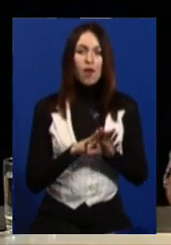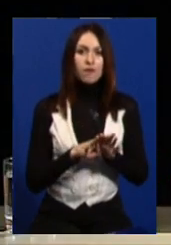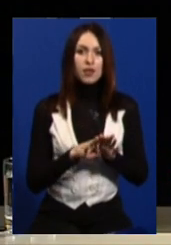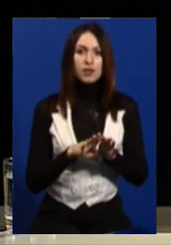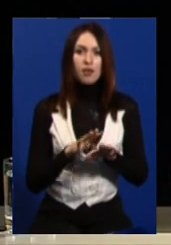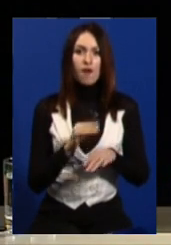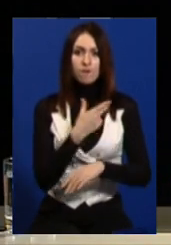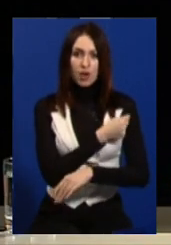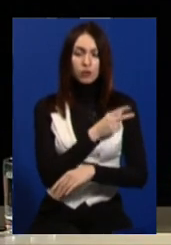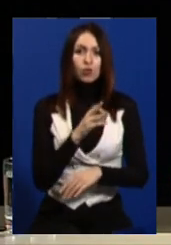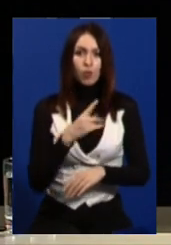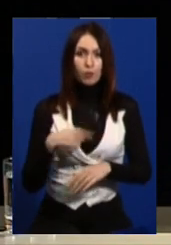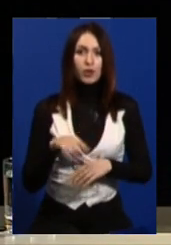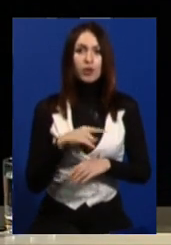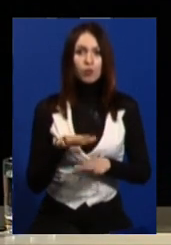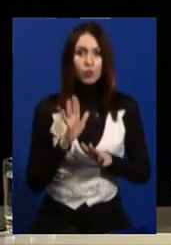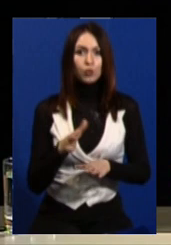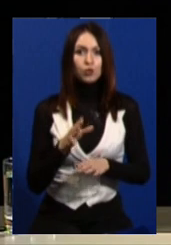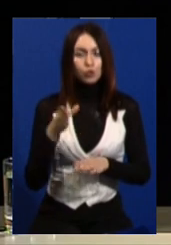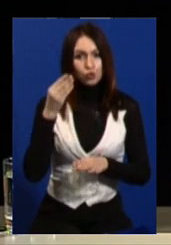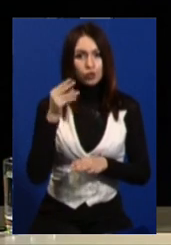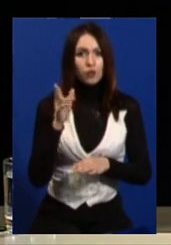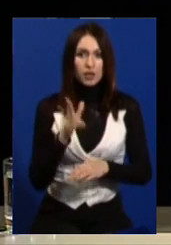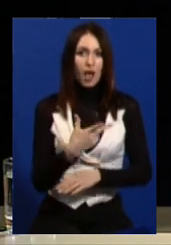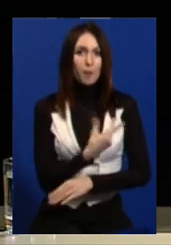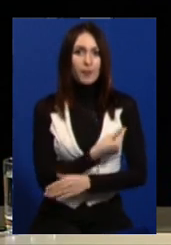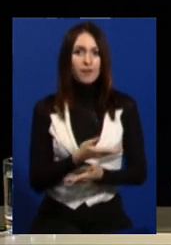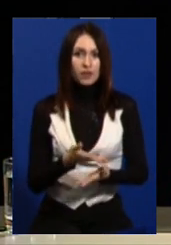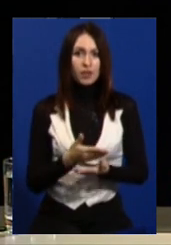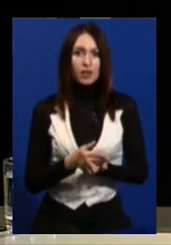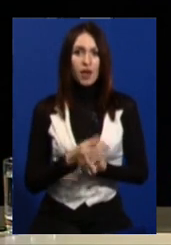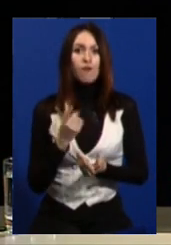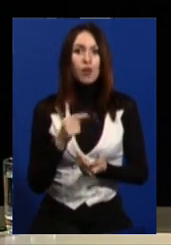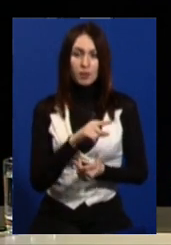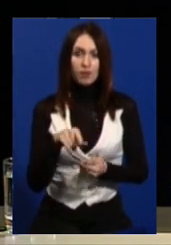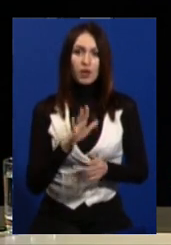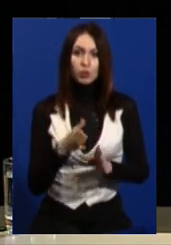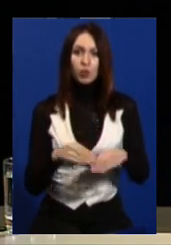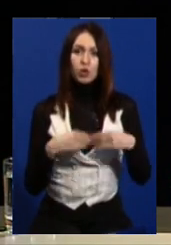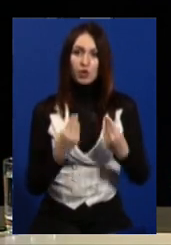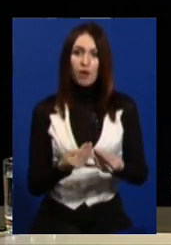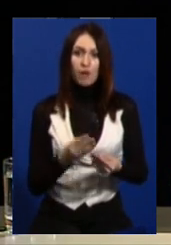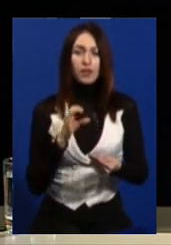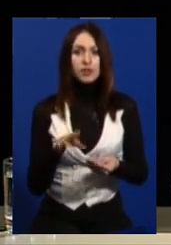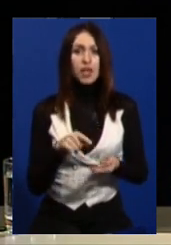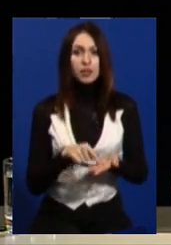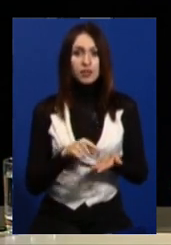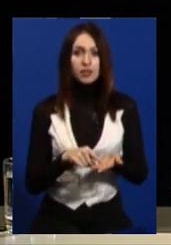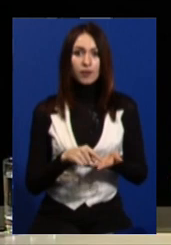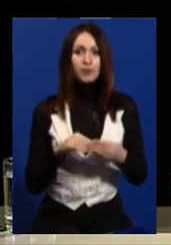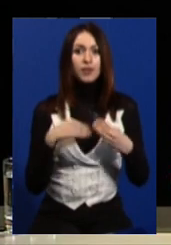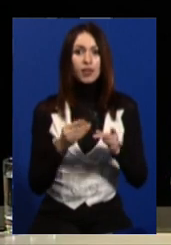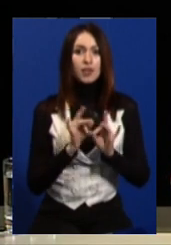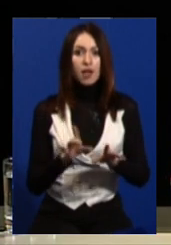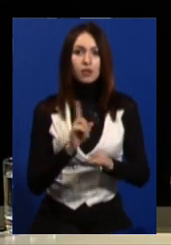целом, то мы будем их учитывать как привитых. Во-первых, они будут давать в статистике данные о том,